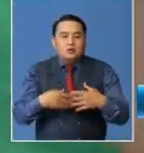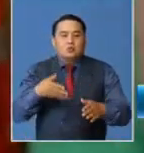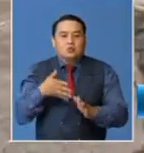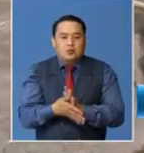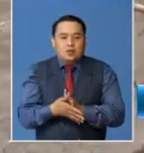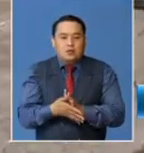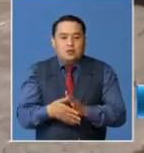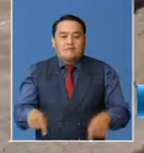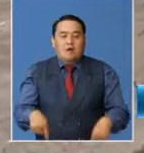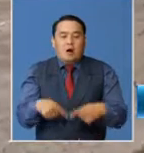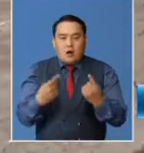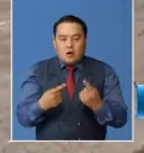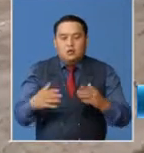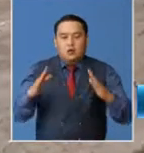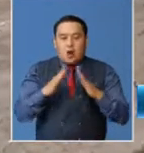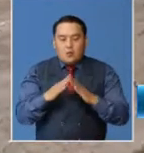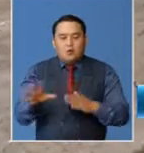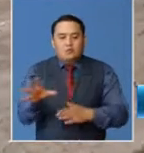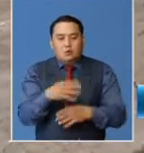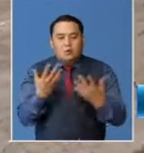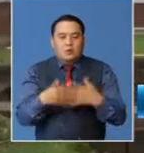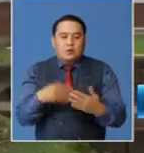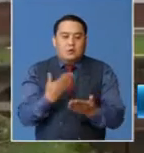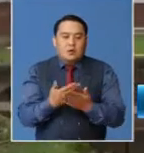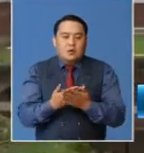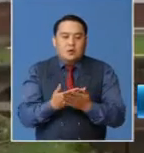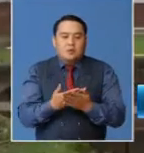урагана. На восстановление инфраструктуры, по предварительным данным,